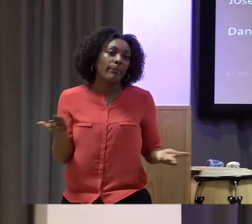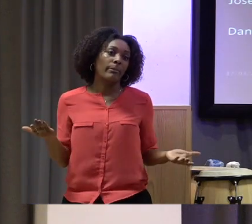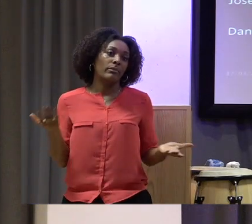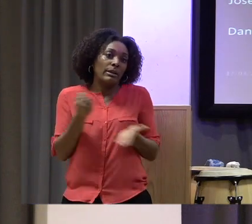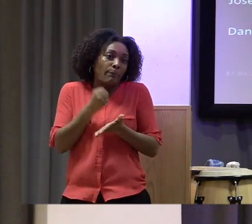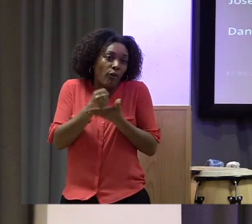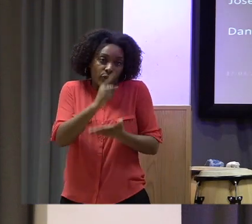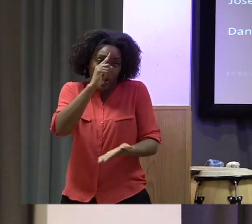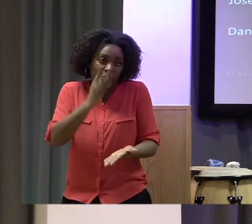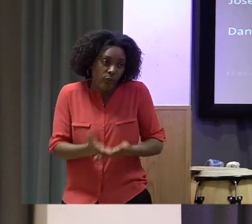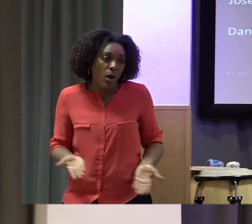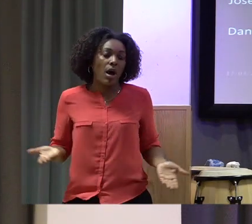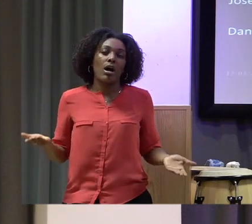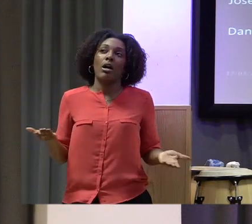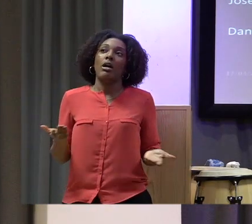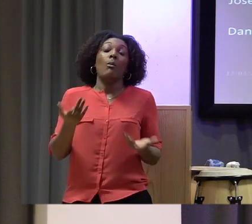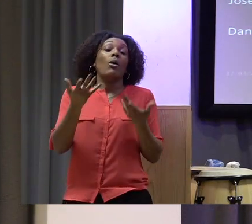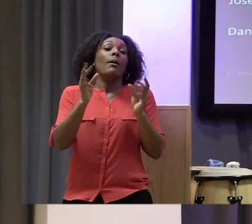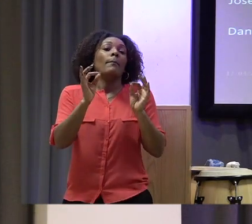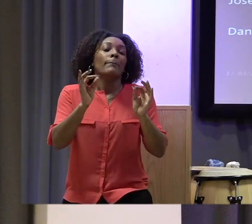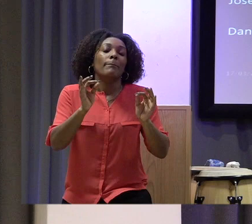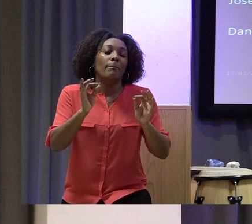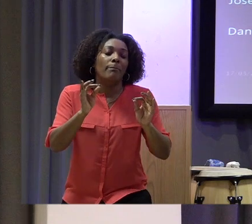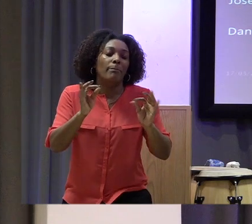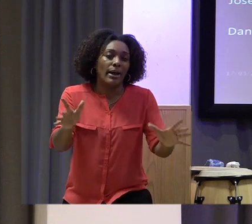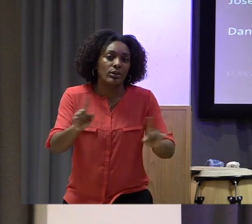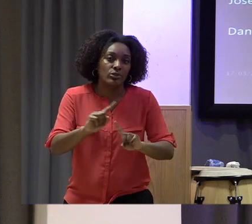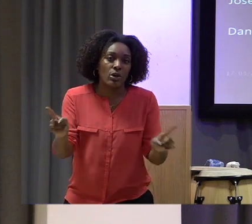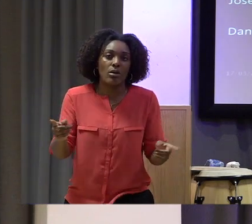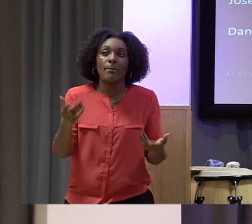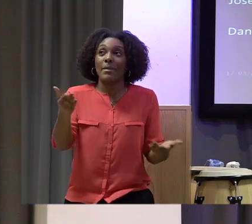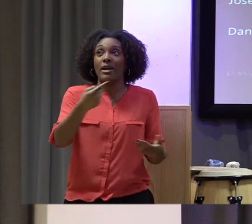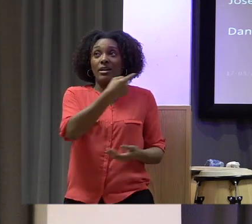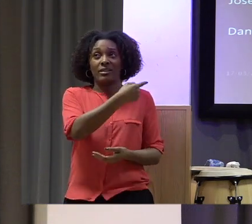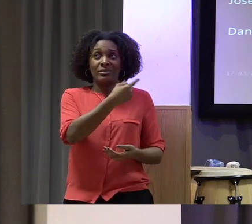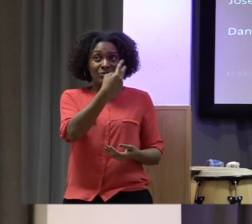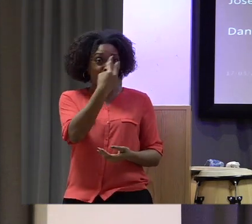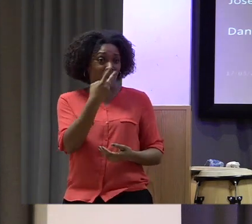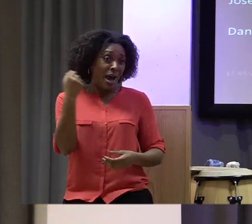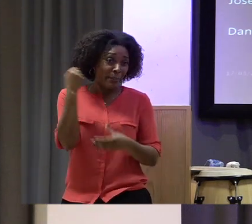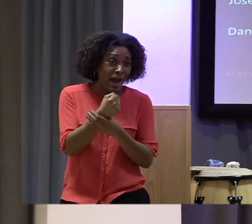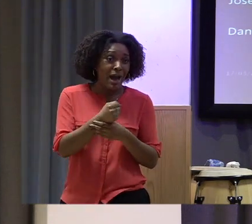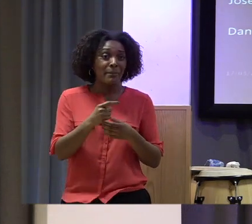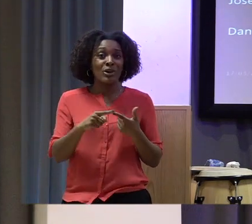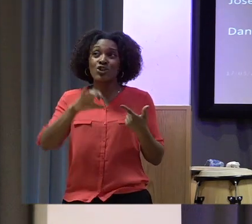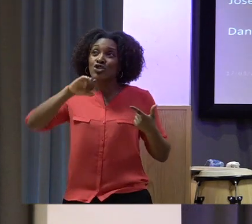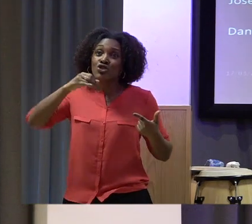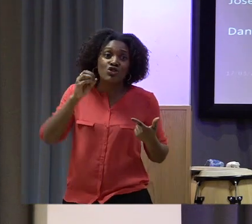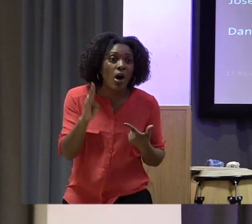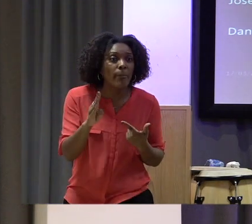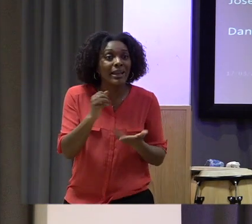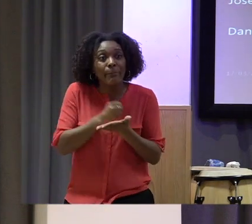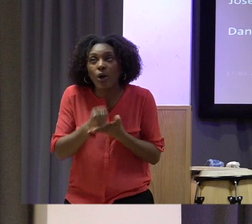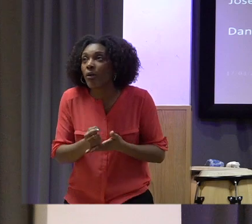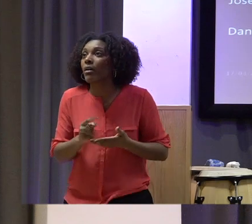je ne le ferai pas parce qu'on n'aura pas le temps, mais je vous ai donné quelques exemples là.